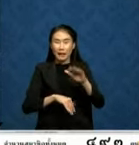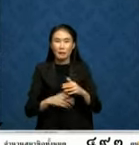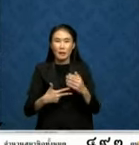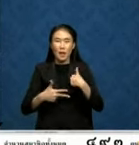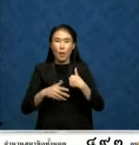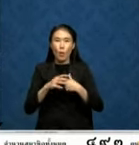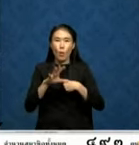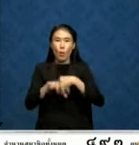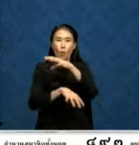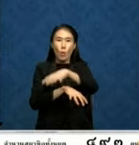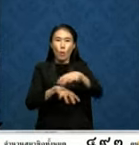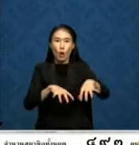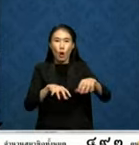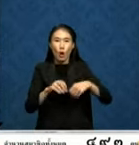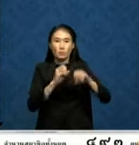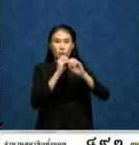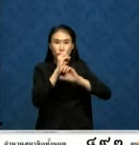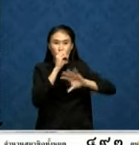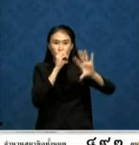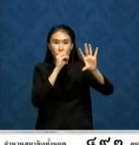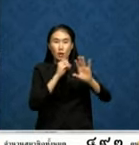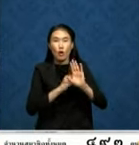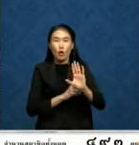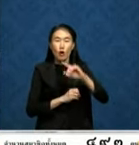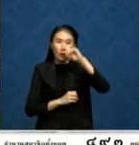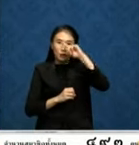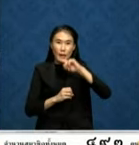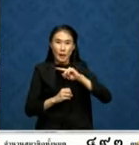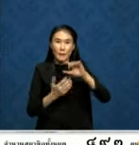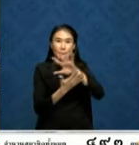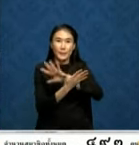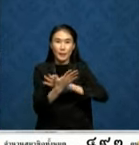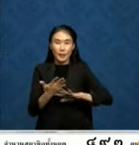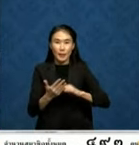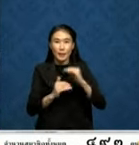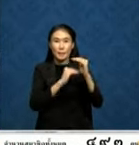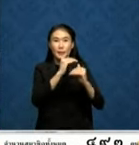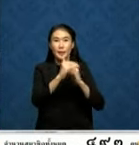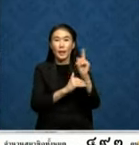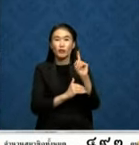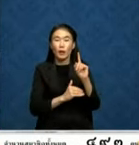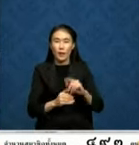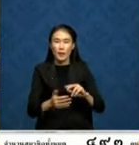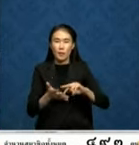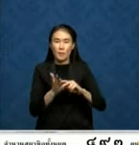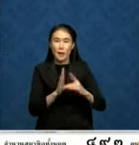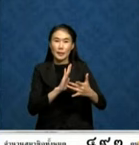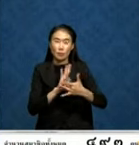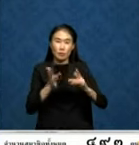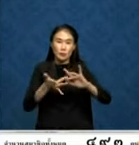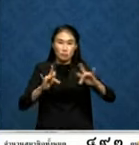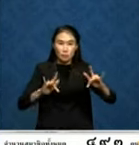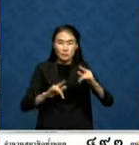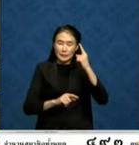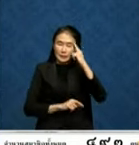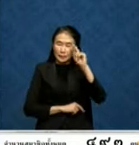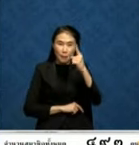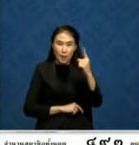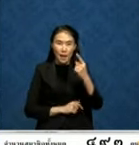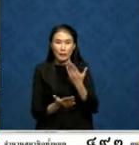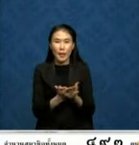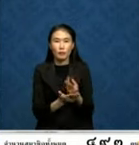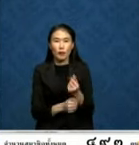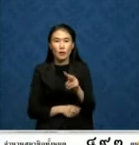องค์กรกระจายเสียงและแพร่ภาพสาธารณะแห่งประเทศไทยคือโครงการพัฒนายุคสื่อสารเพื่อสร้างสรรค์นะครับ200ล้านซึ่ง